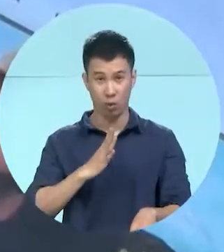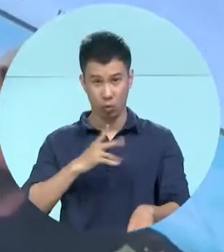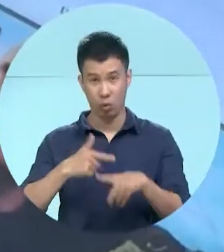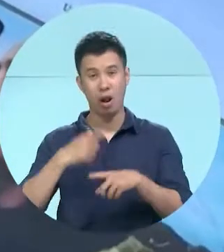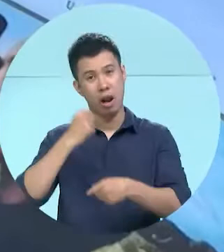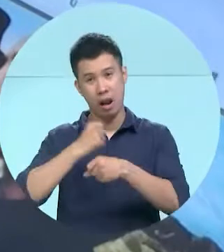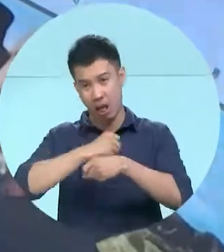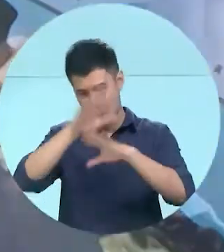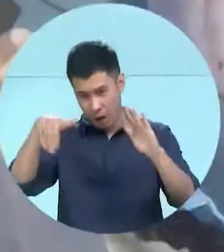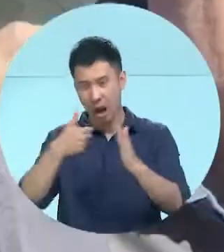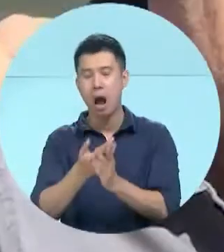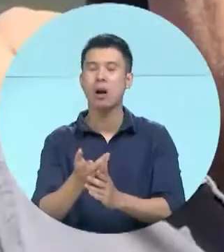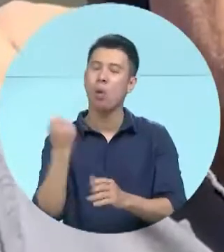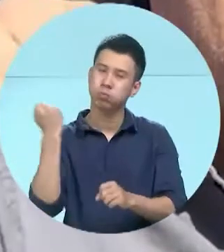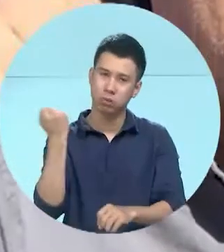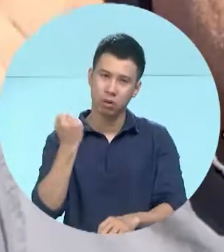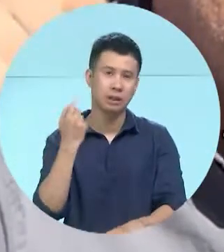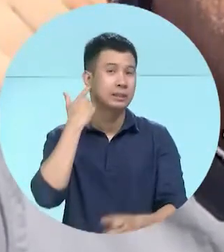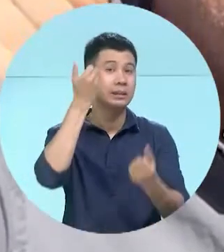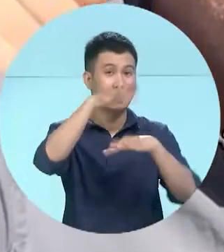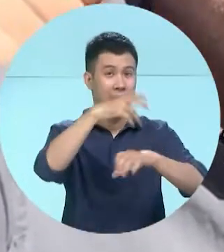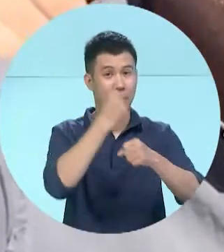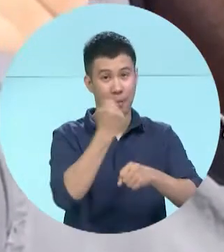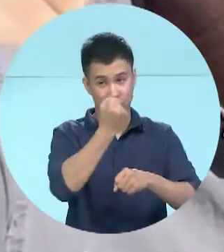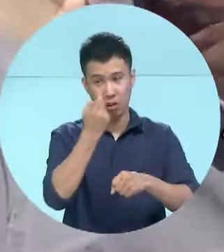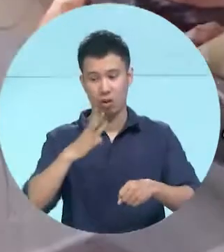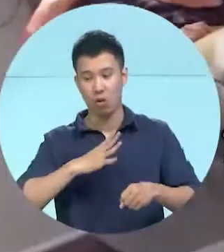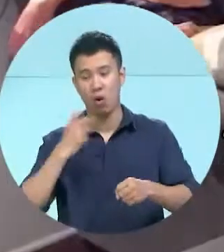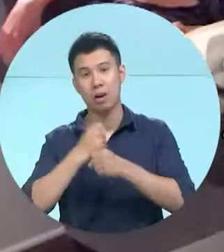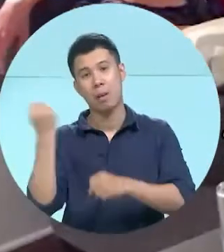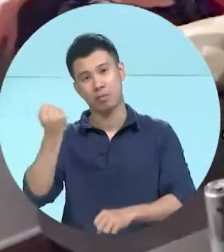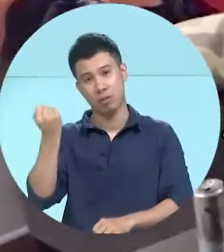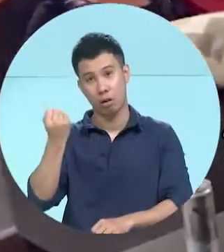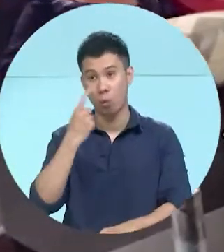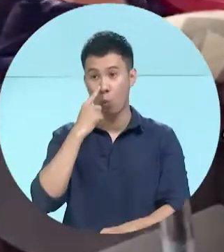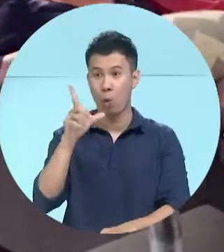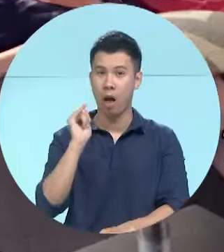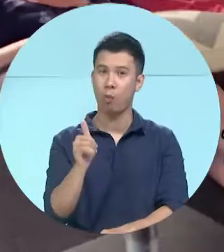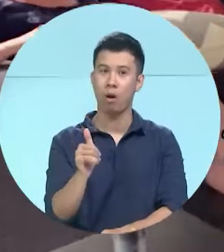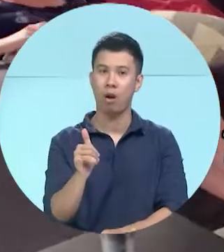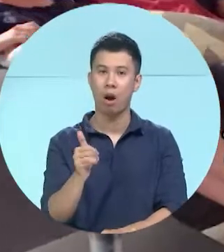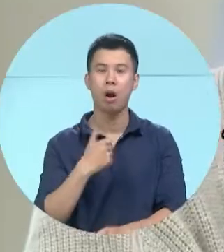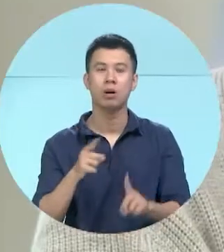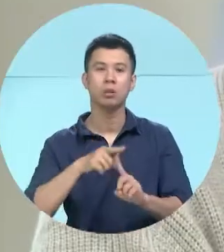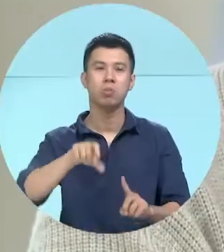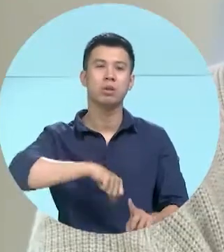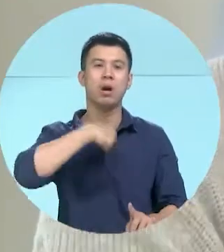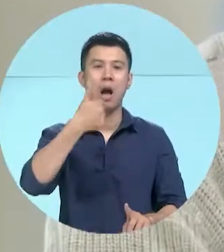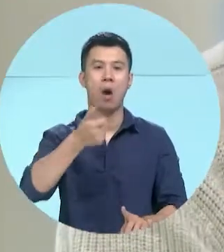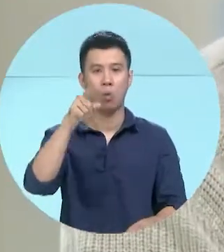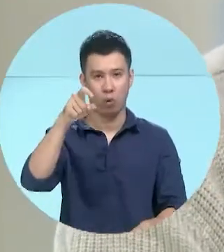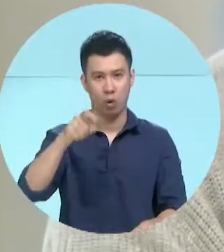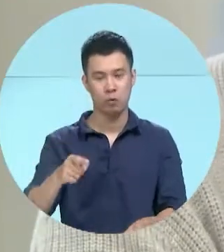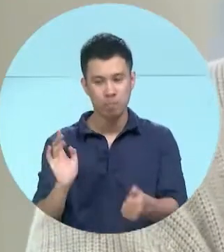I wanted to focus on his ability. So I really thought he can try to do everything just like my other children. Then I was